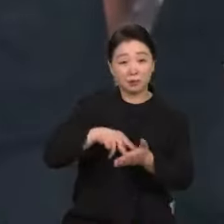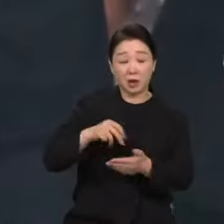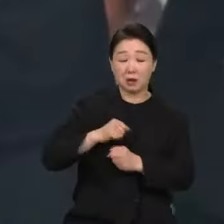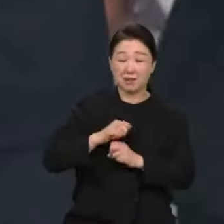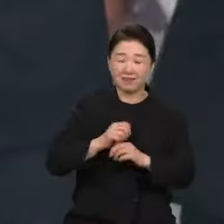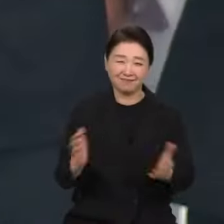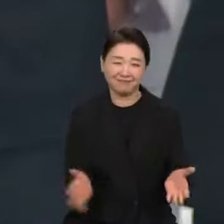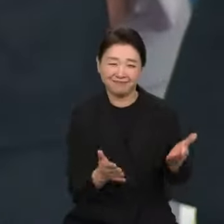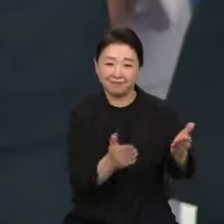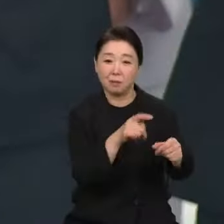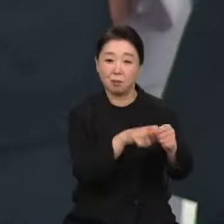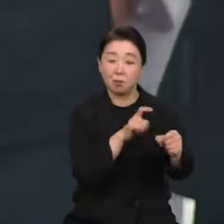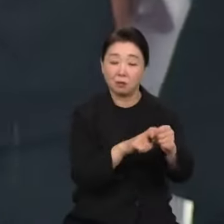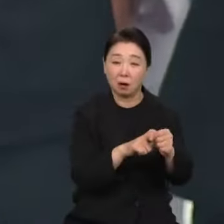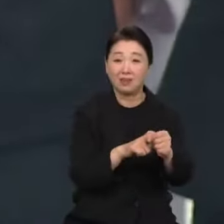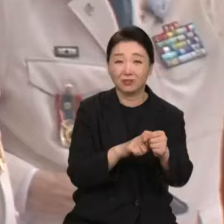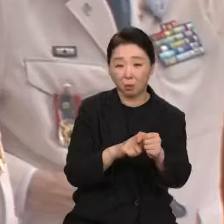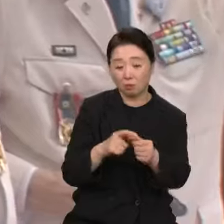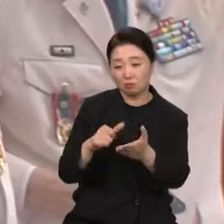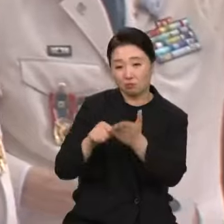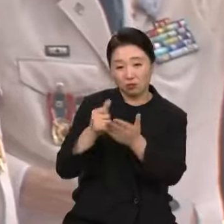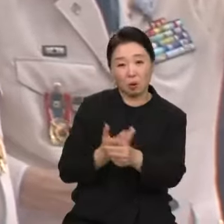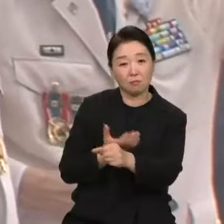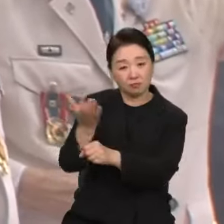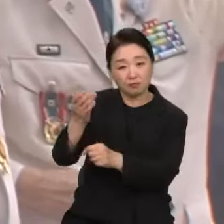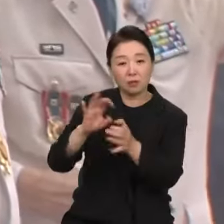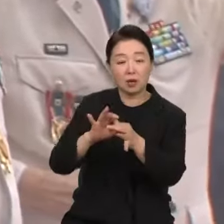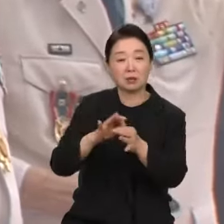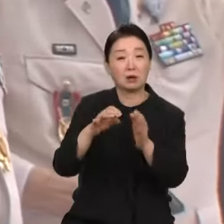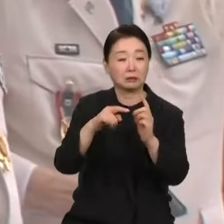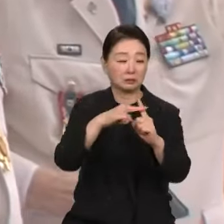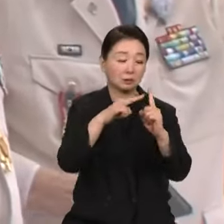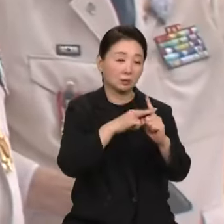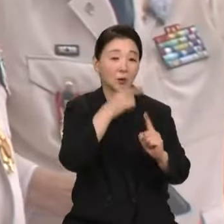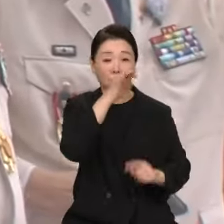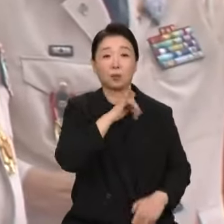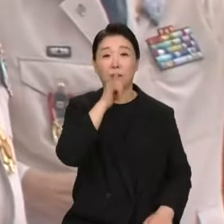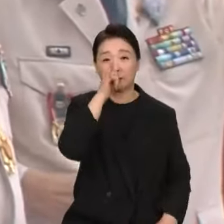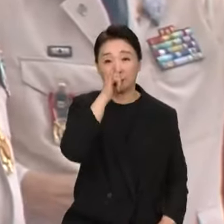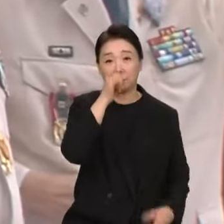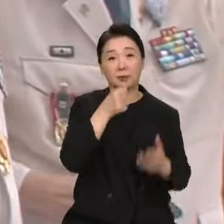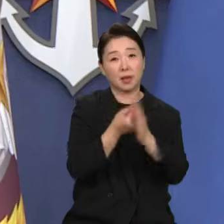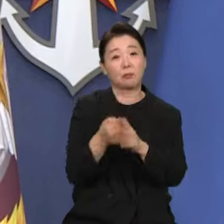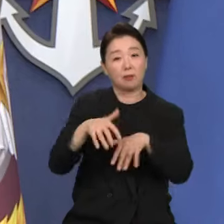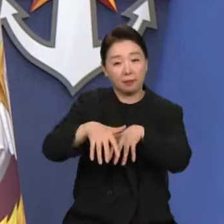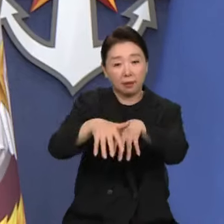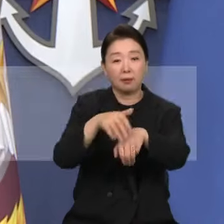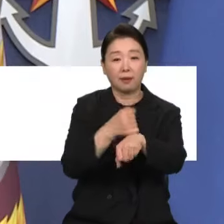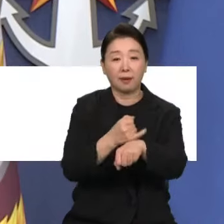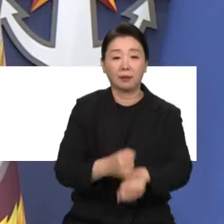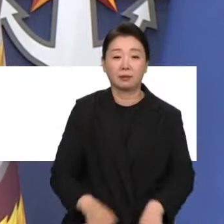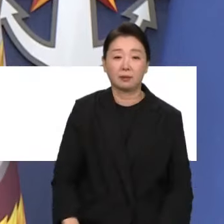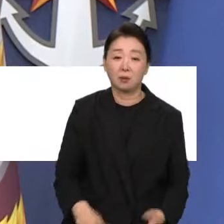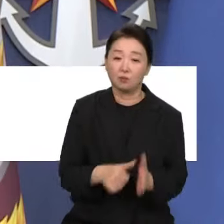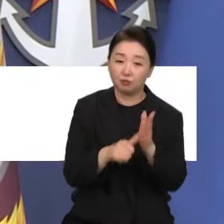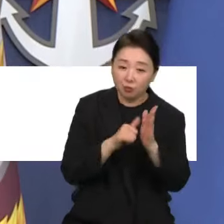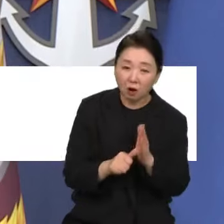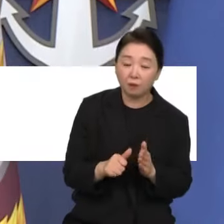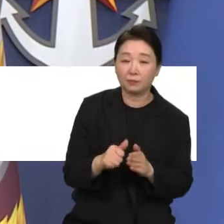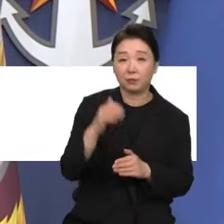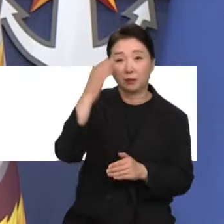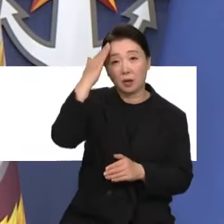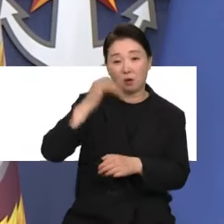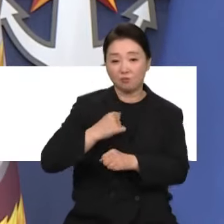사기 진작과 방산 수출 등 긍정적인 효과도 고려했다고 설명했습니다. 여러 가지 장비 또는 우리